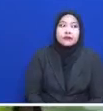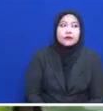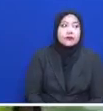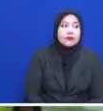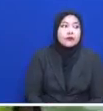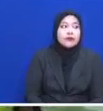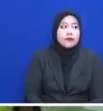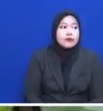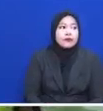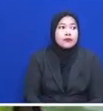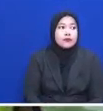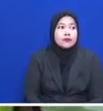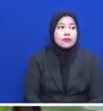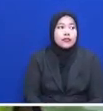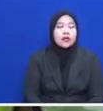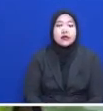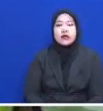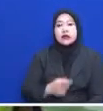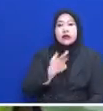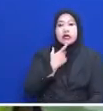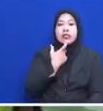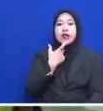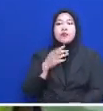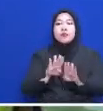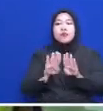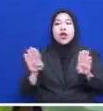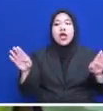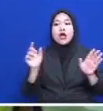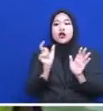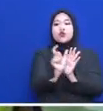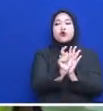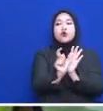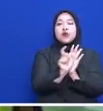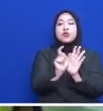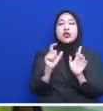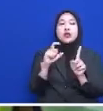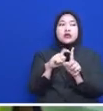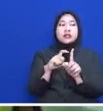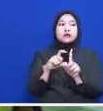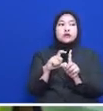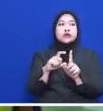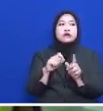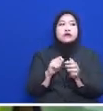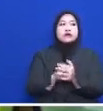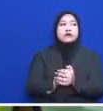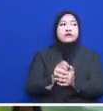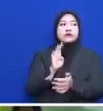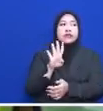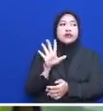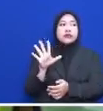pembukaan Undang-Undang Dasar 45 atau seluruh isi dari konstitusi kita